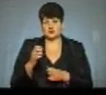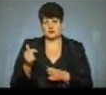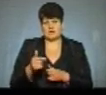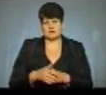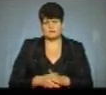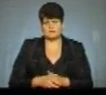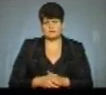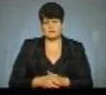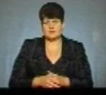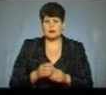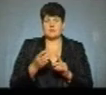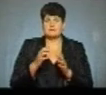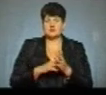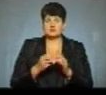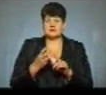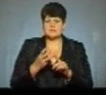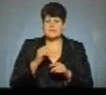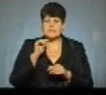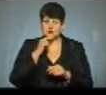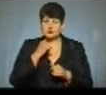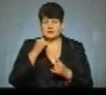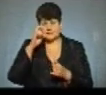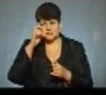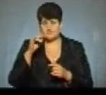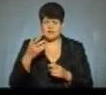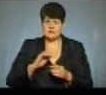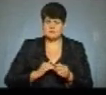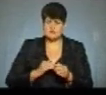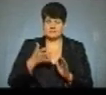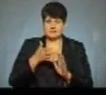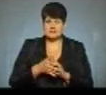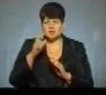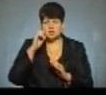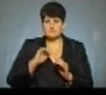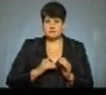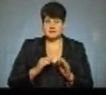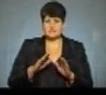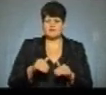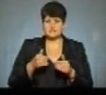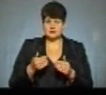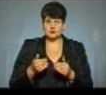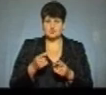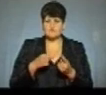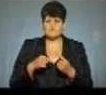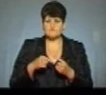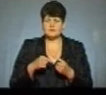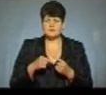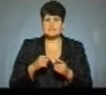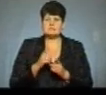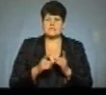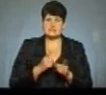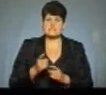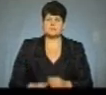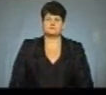гривень. Причина третя – економія для держави і бізнесу. Витрати держави та бізнесу на виготовлення та оброблення банкнот тепер знизяться.